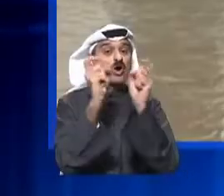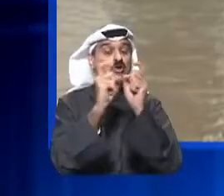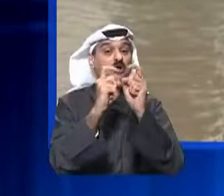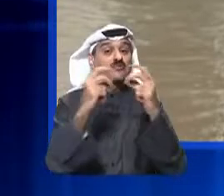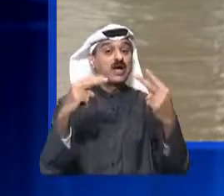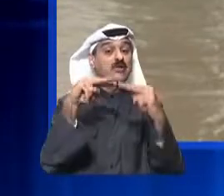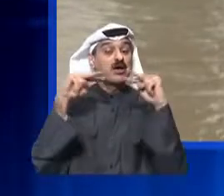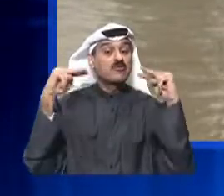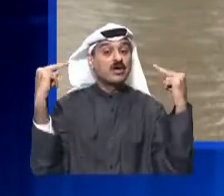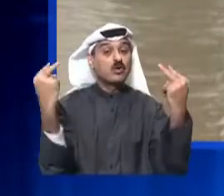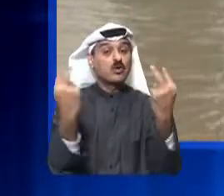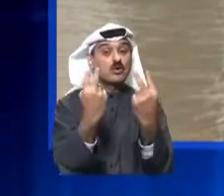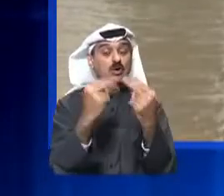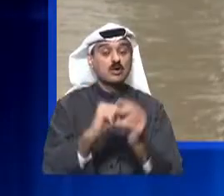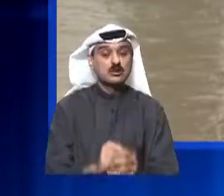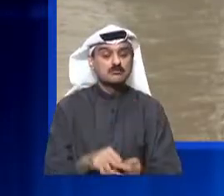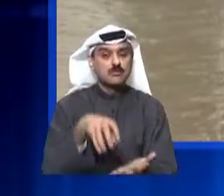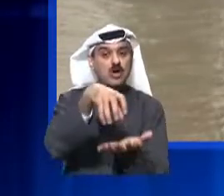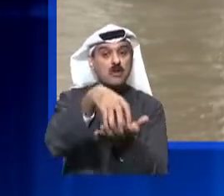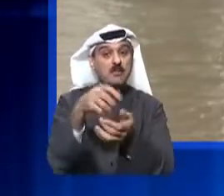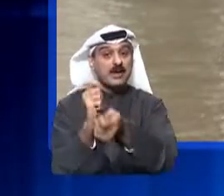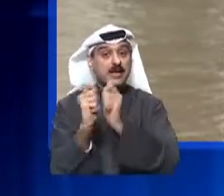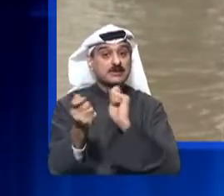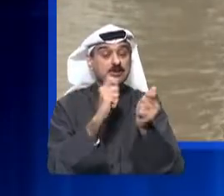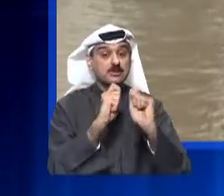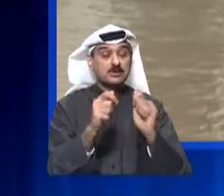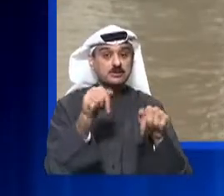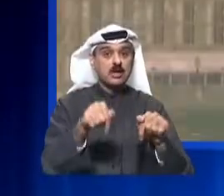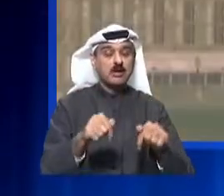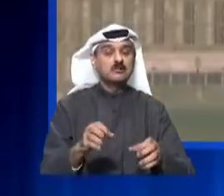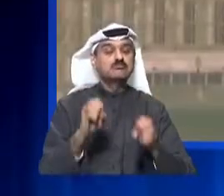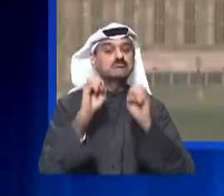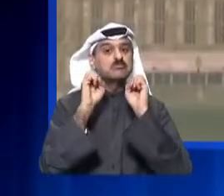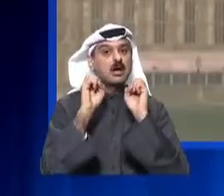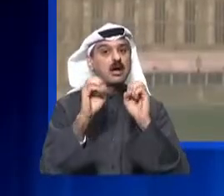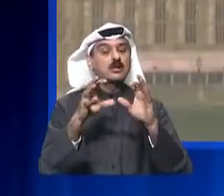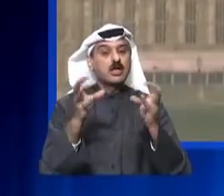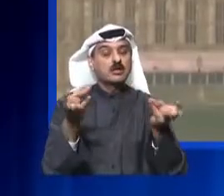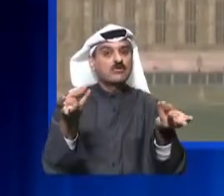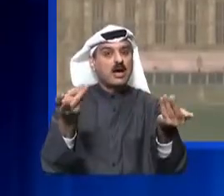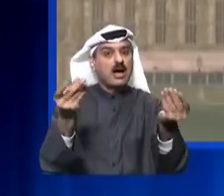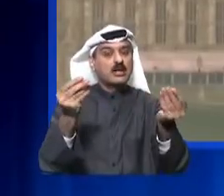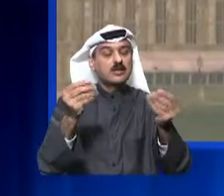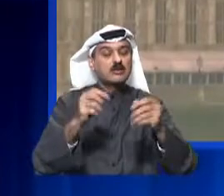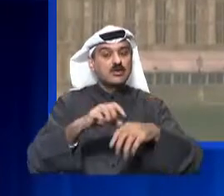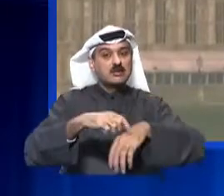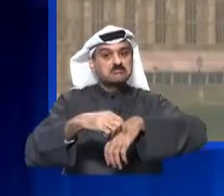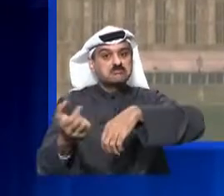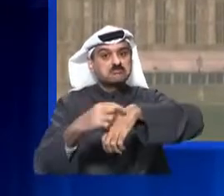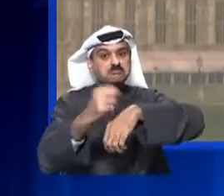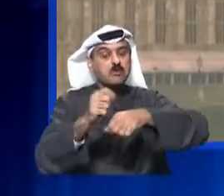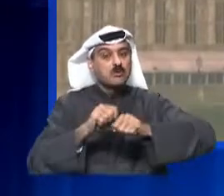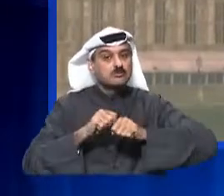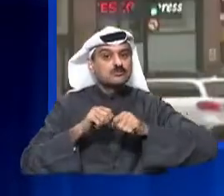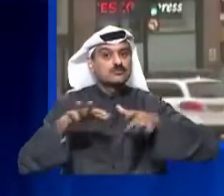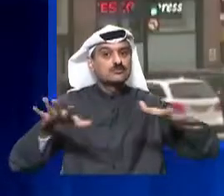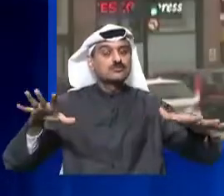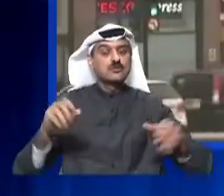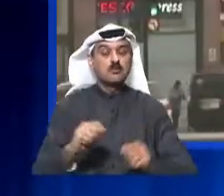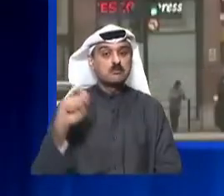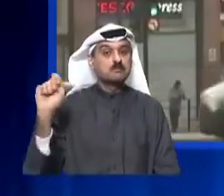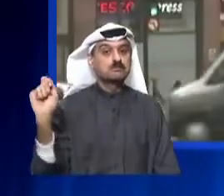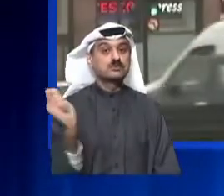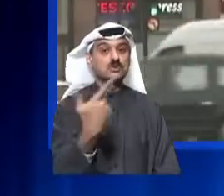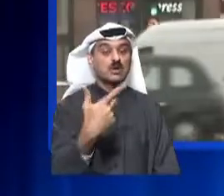أيضا المراكز التجارية، هناك تواجد لعدد كبير جدا يسبب انتشار غير مسبوق. أيضا نلاحظ